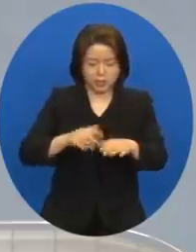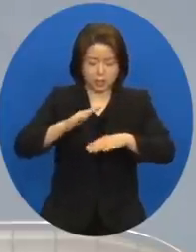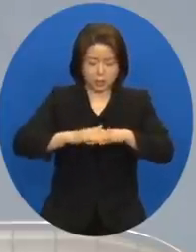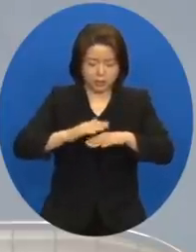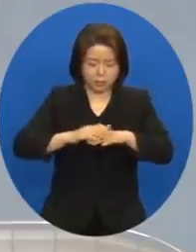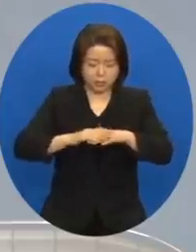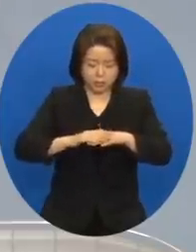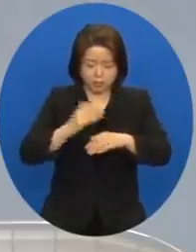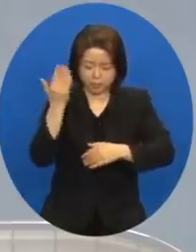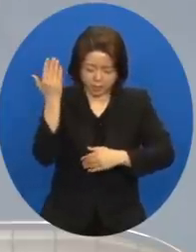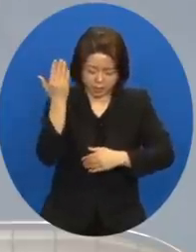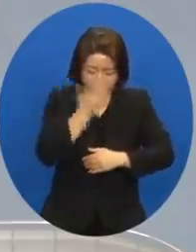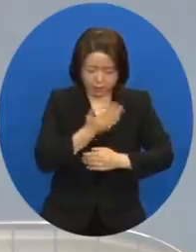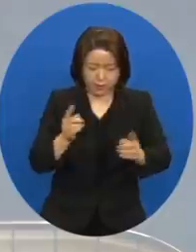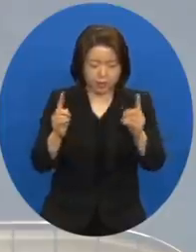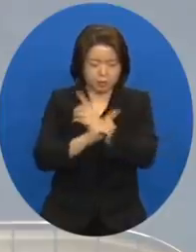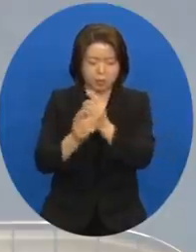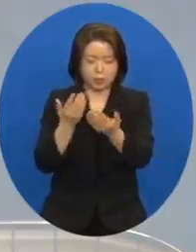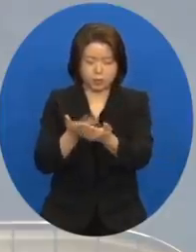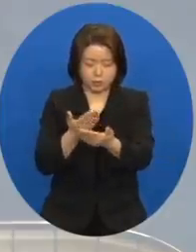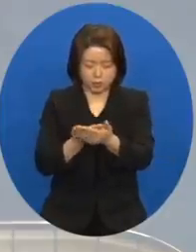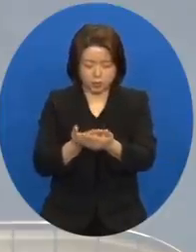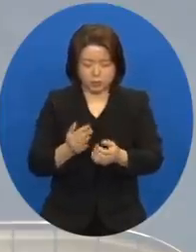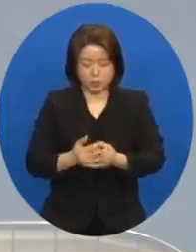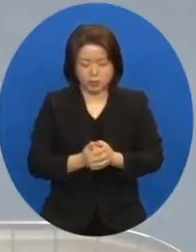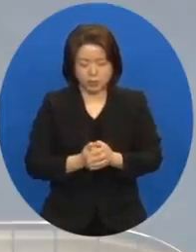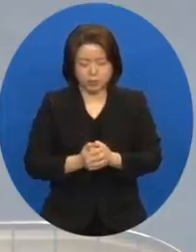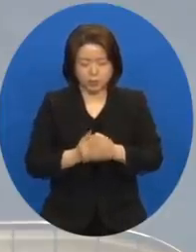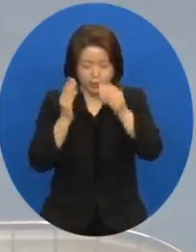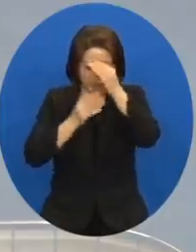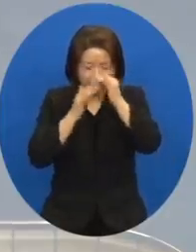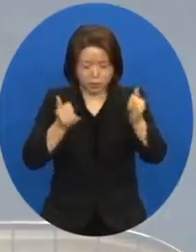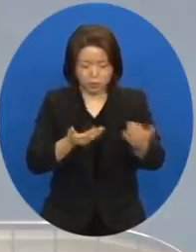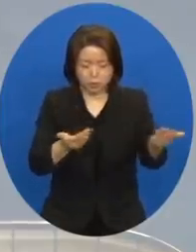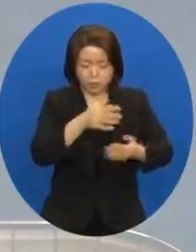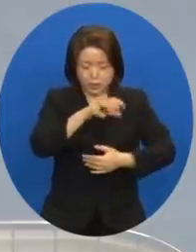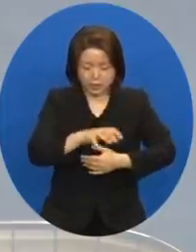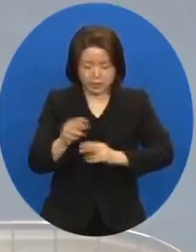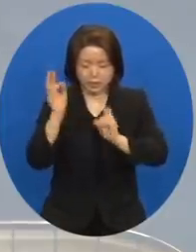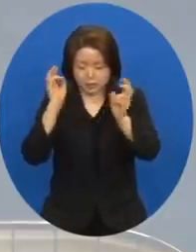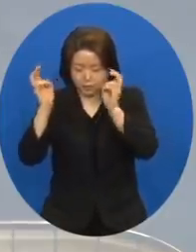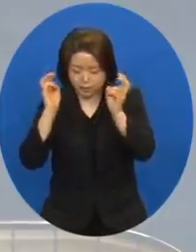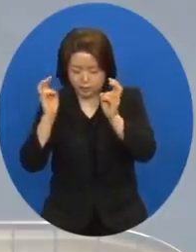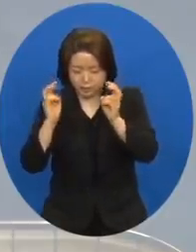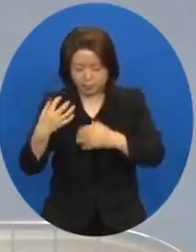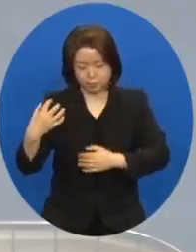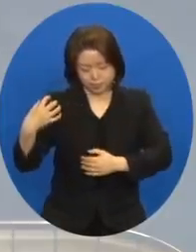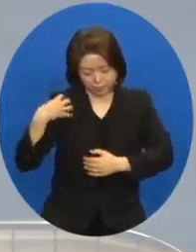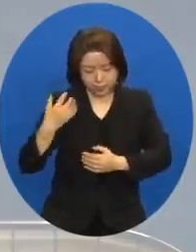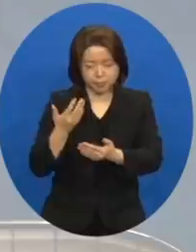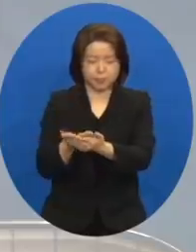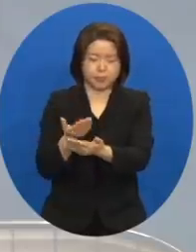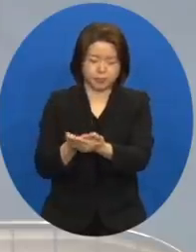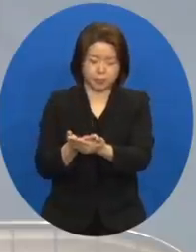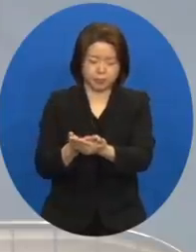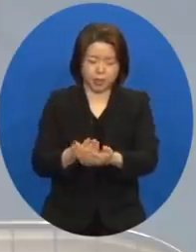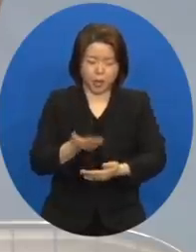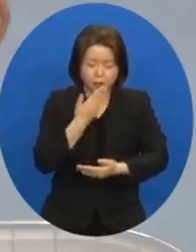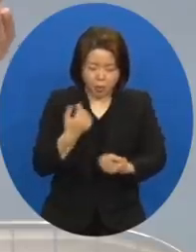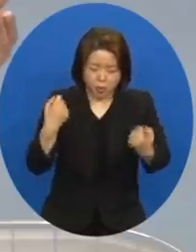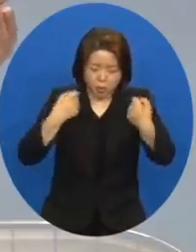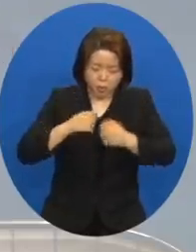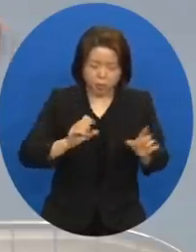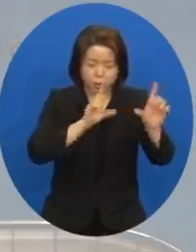얹어 깨끗하게 고쳐주소서 성도의 일터 기업 책임자 주소서 먹고 입고 사는